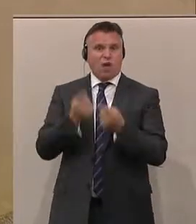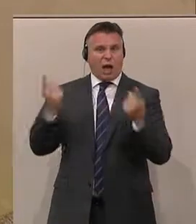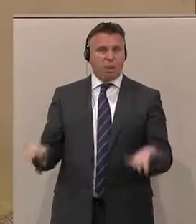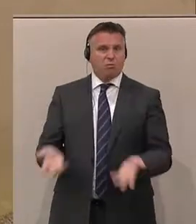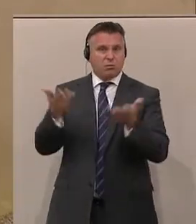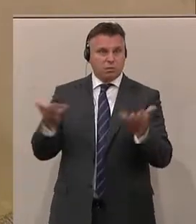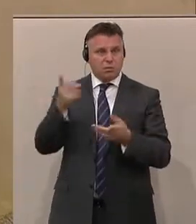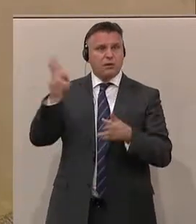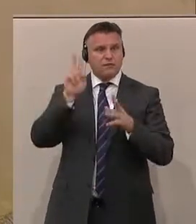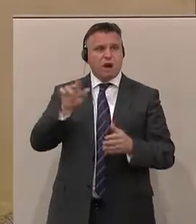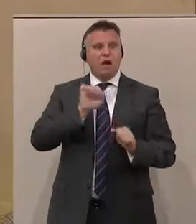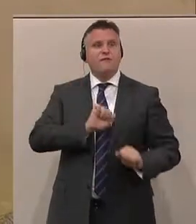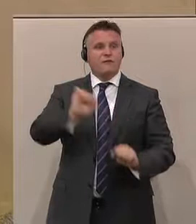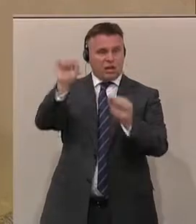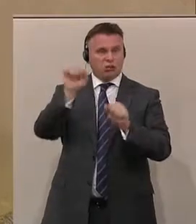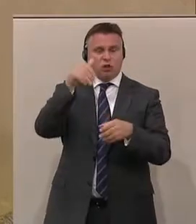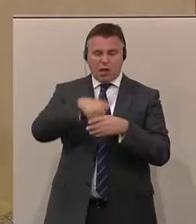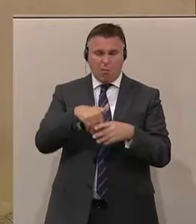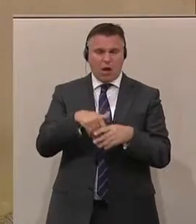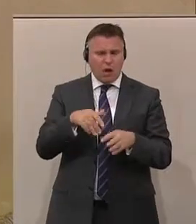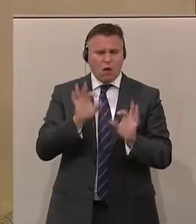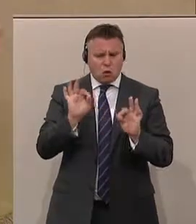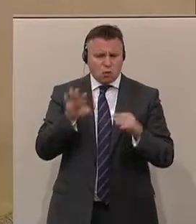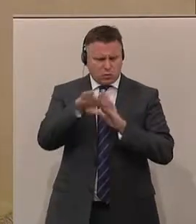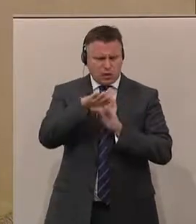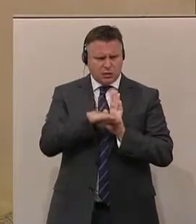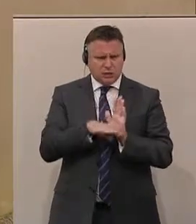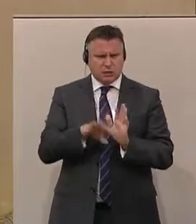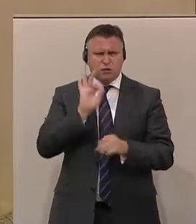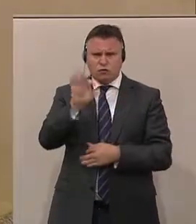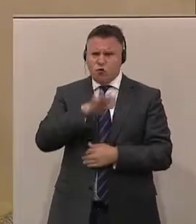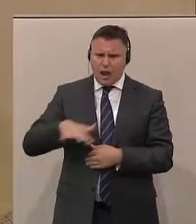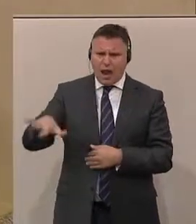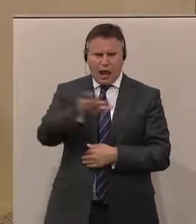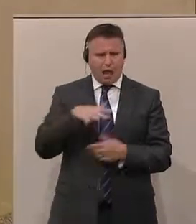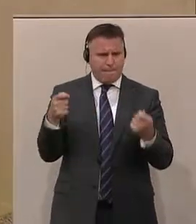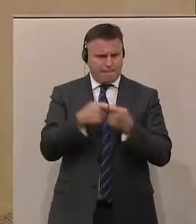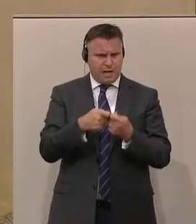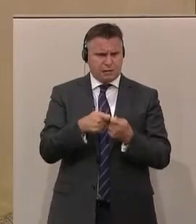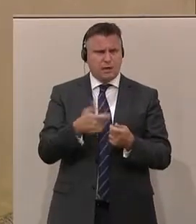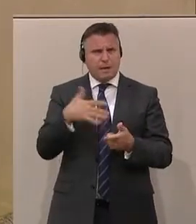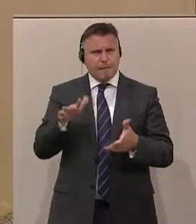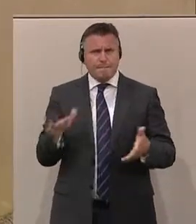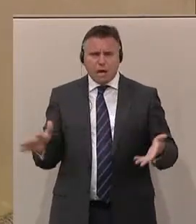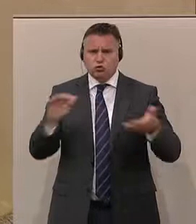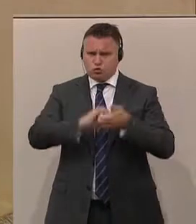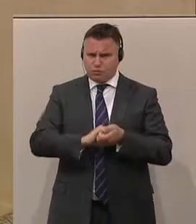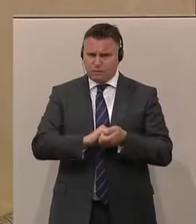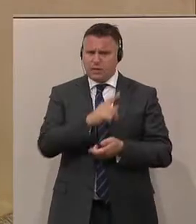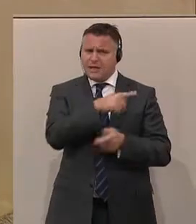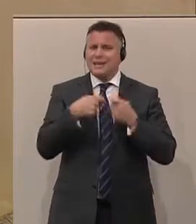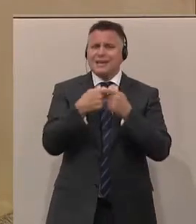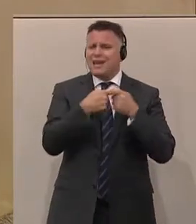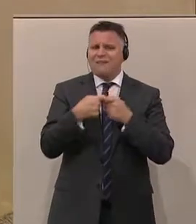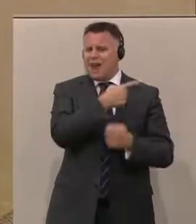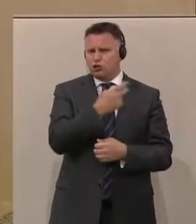dann hier ein Widerstand entsteht gegen ein vernünftiges Gesetz, das im Interesse aller ist und uns alle näher zusammenbringt. Das will die